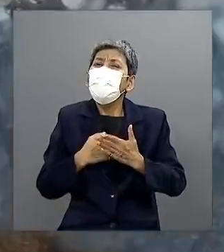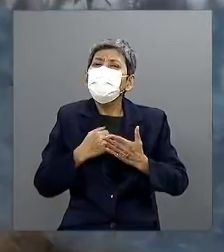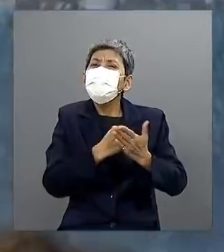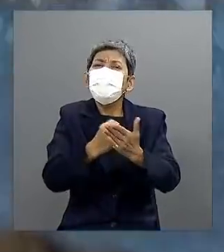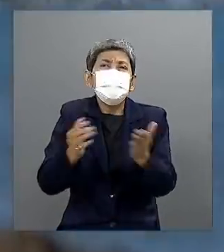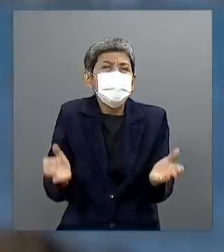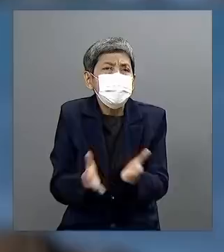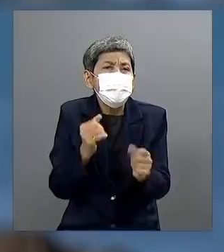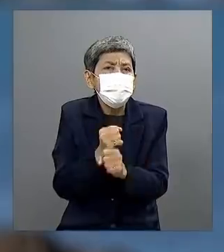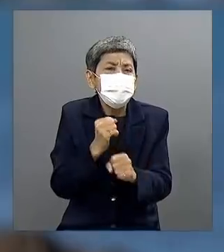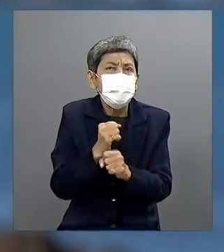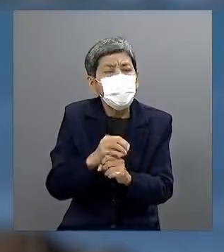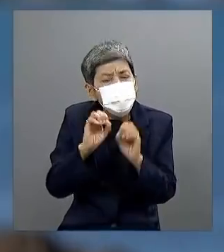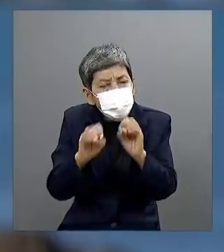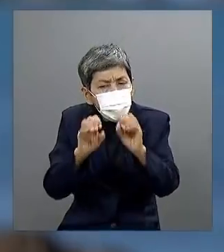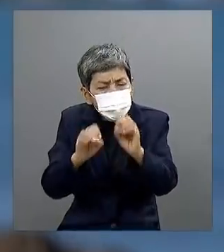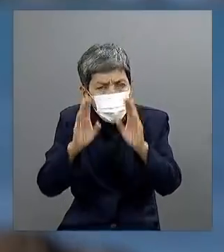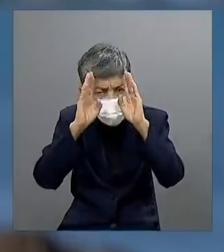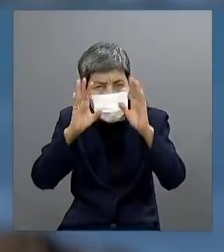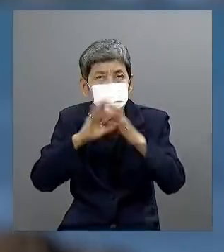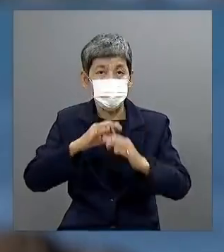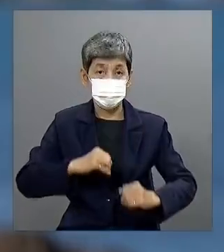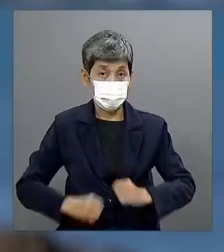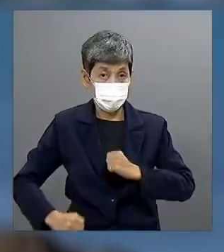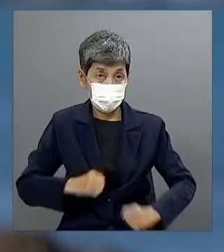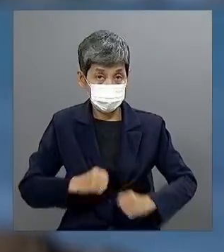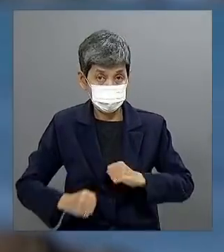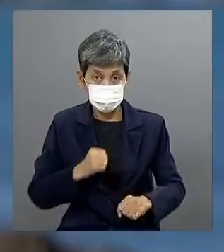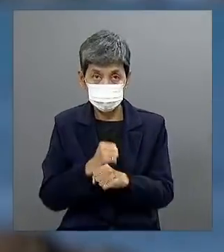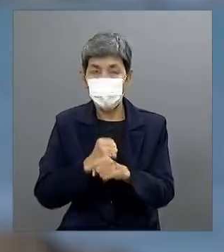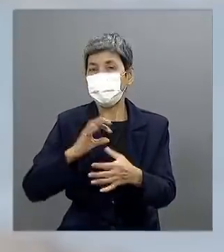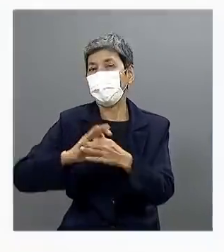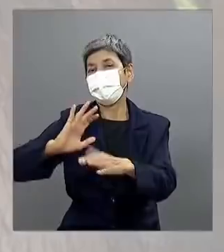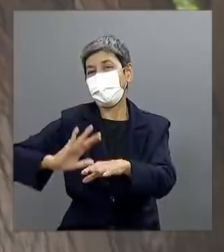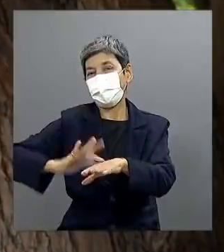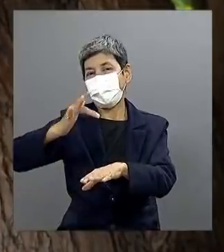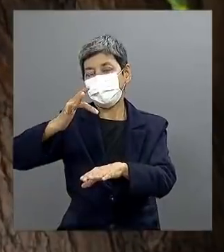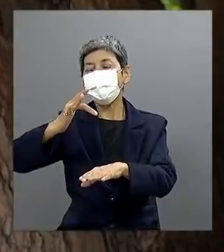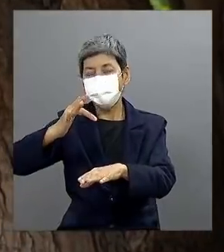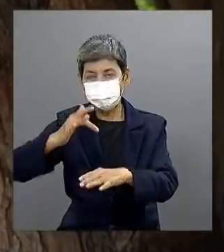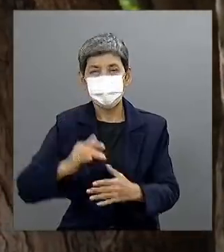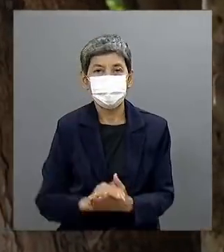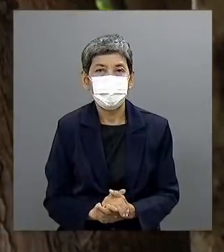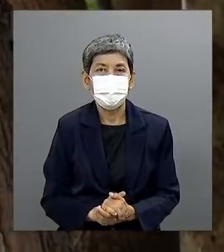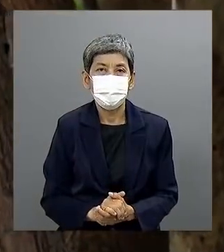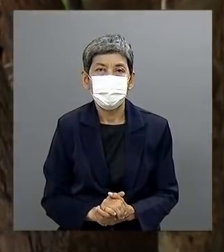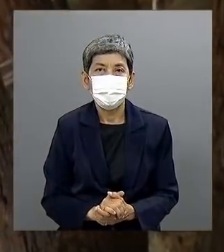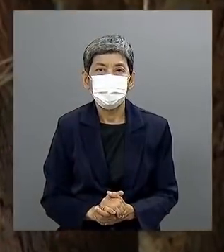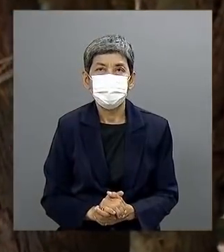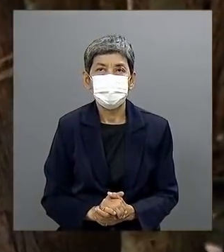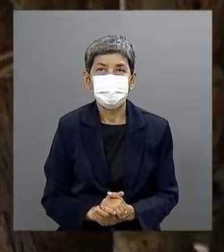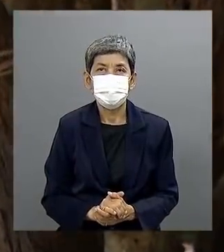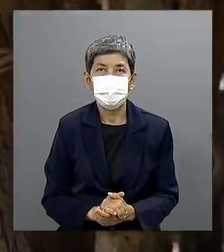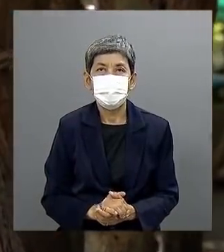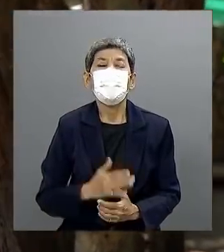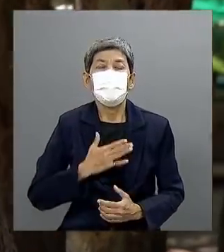ฝังให้ความรู้กับเยาวชนในเรื่องของการอนุรักษ์ทรัพยากรทางทะเลด้วยทางนึงครับ ต้องขอขอบคุณท่านนา